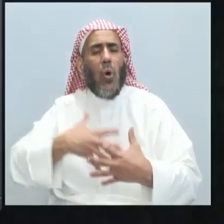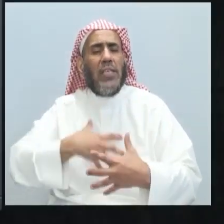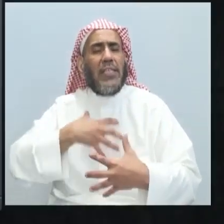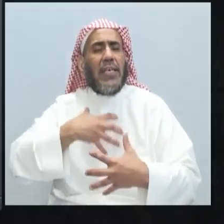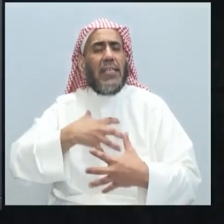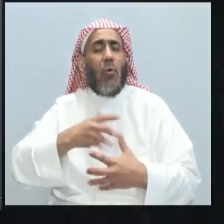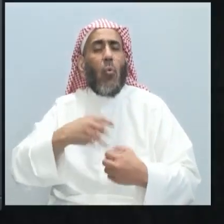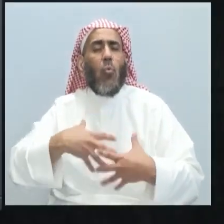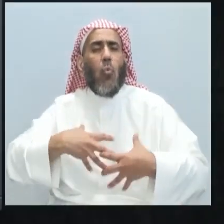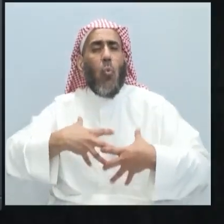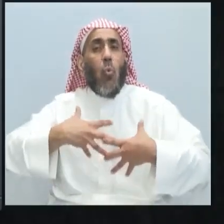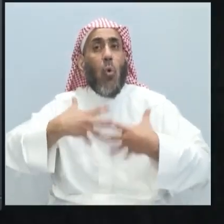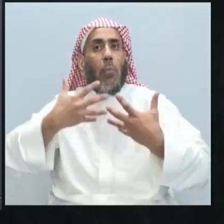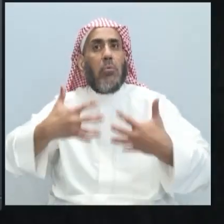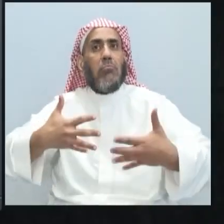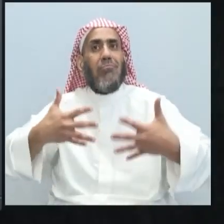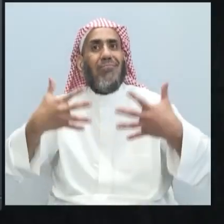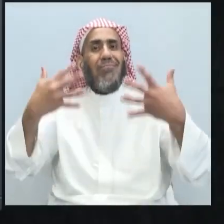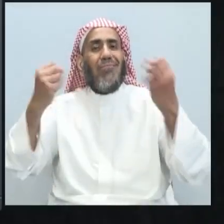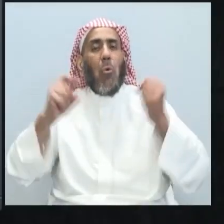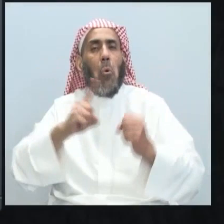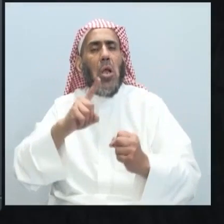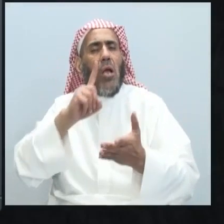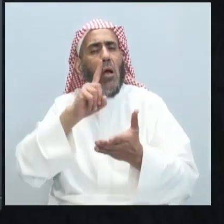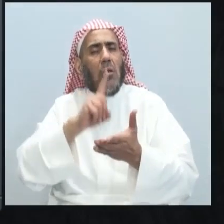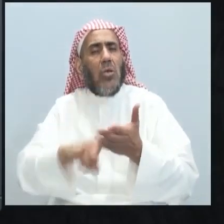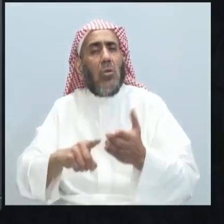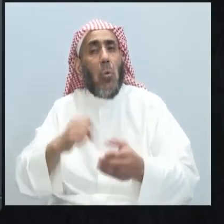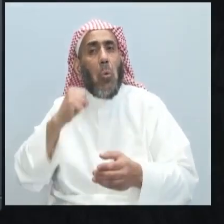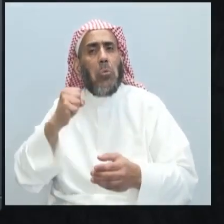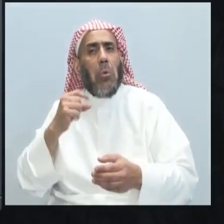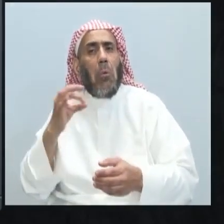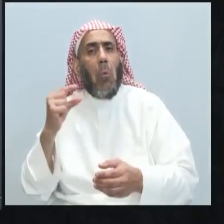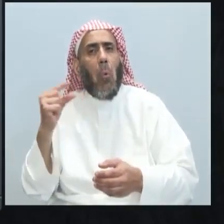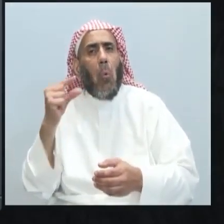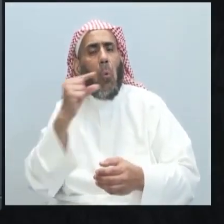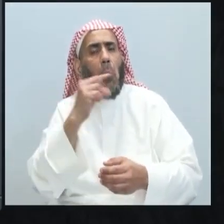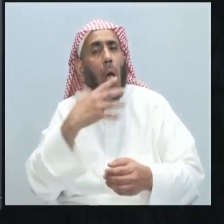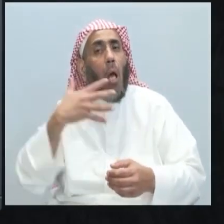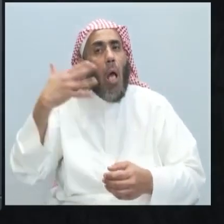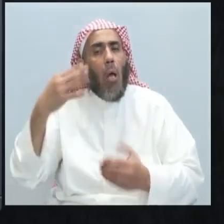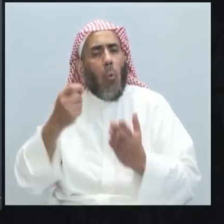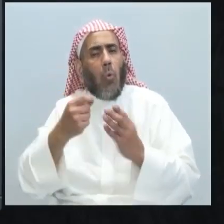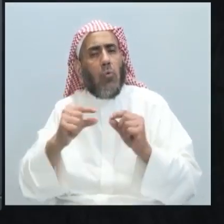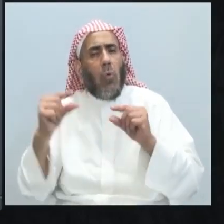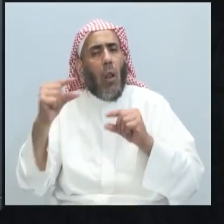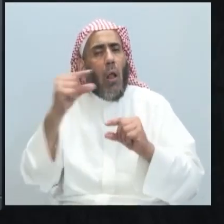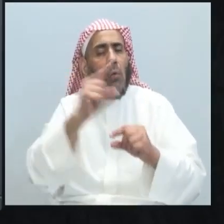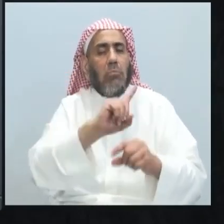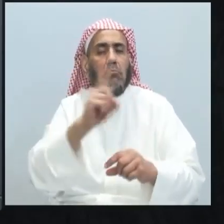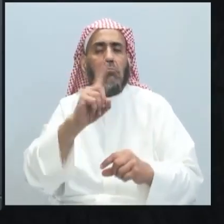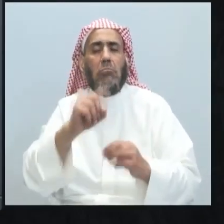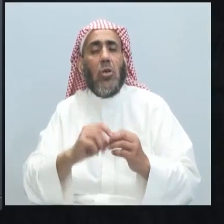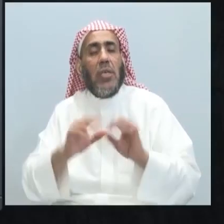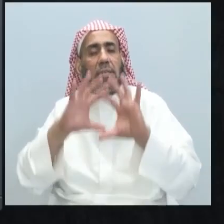ولقدرته النفسيه يبرز هنا شعره و وليس شرط ان يكون هناك له قدره بلاغيه في الحديث وفي الخطاب وفي رصف الكلمات وفي التعبير